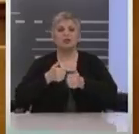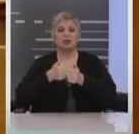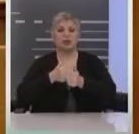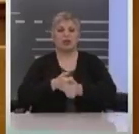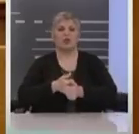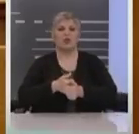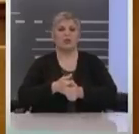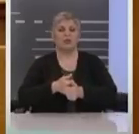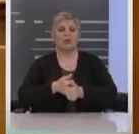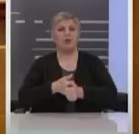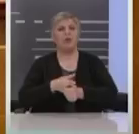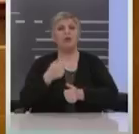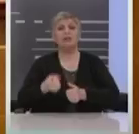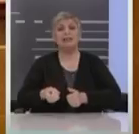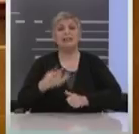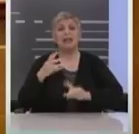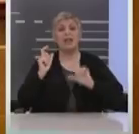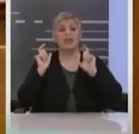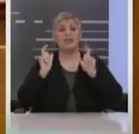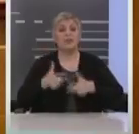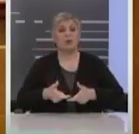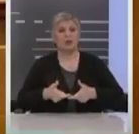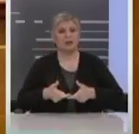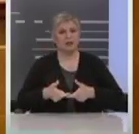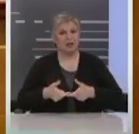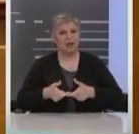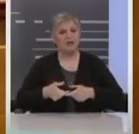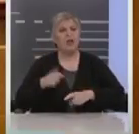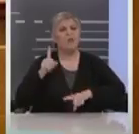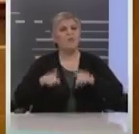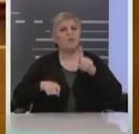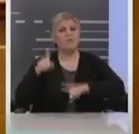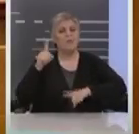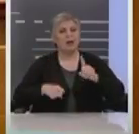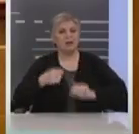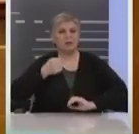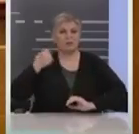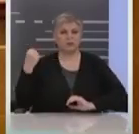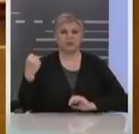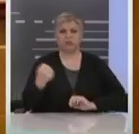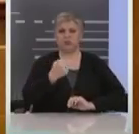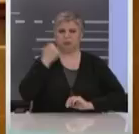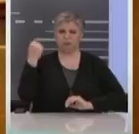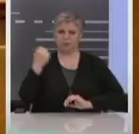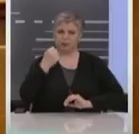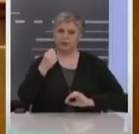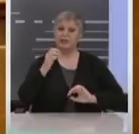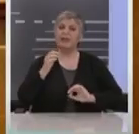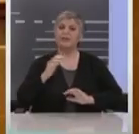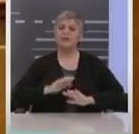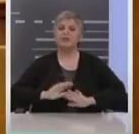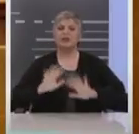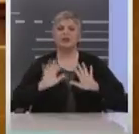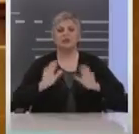στην αντιπολιτευτική τακτική της Νέας Δημοκρατίας ακραίες φωνές και μέσα μαζικής ενημέρωσης, που ανάλογα